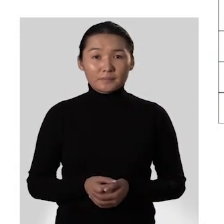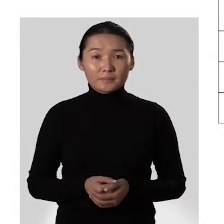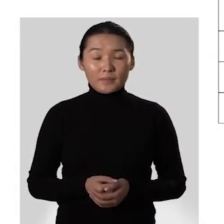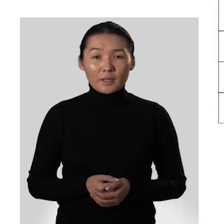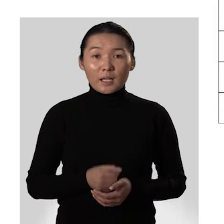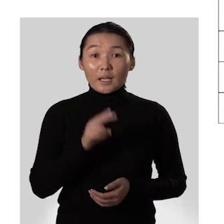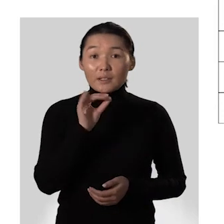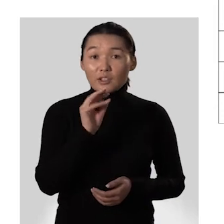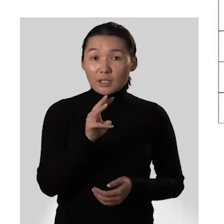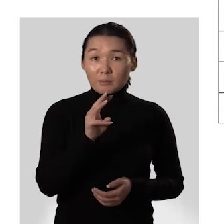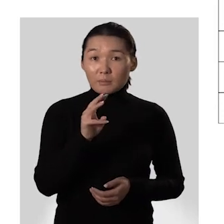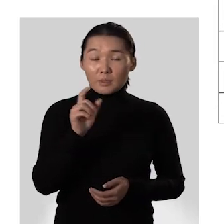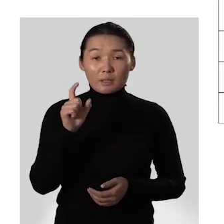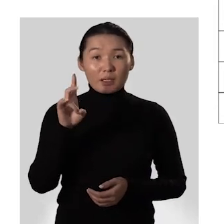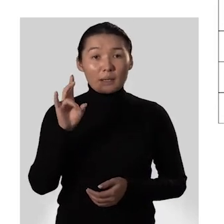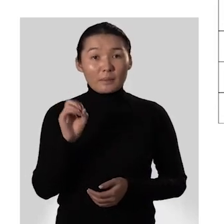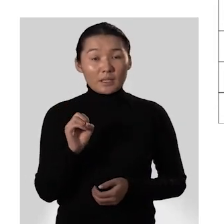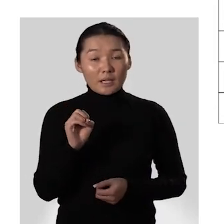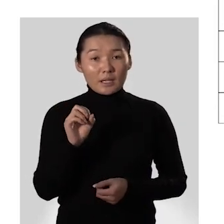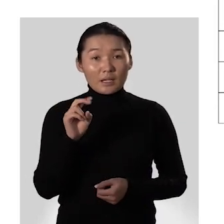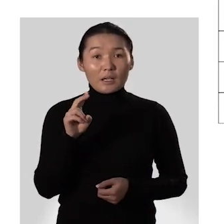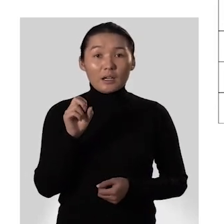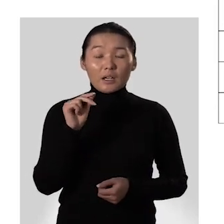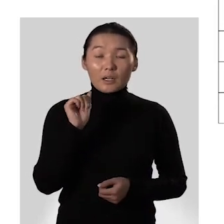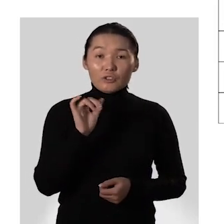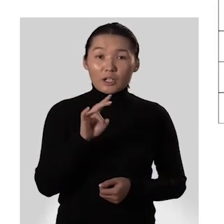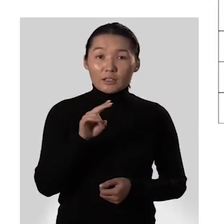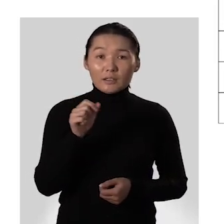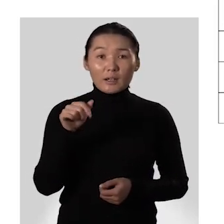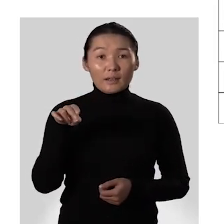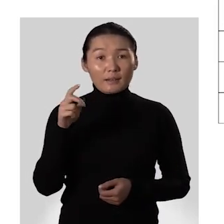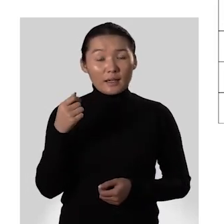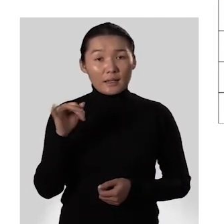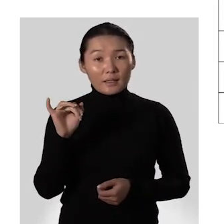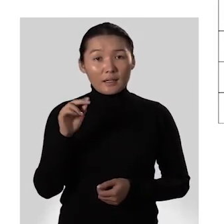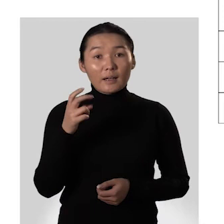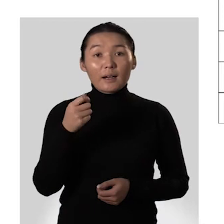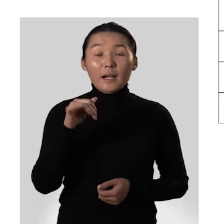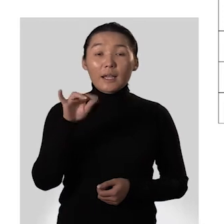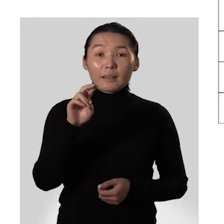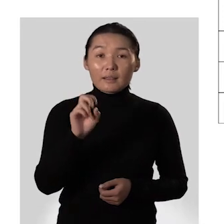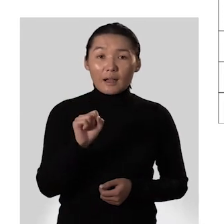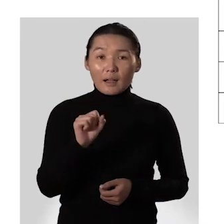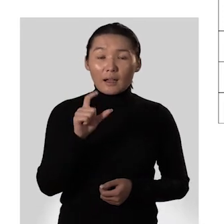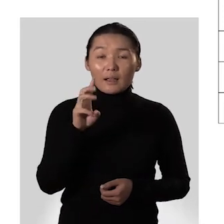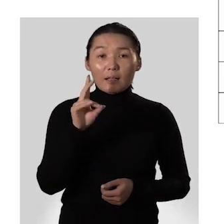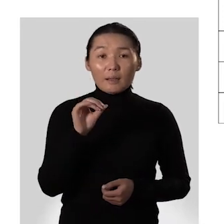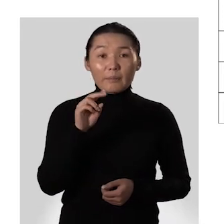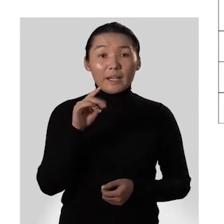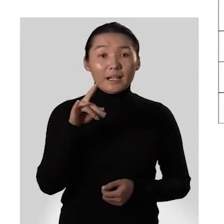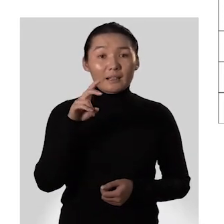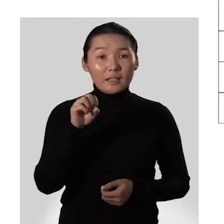Ким, эмне, качан, кандай, кайда, эмне